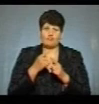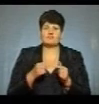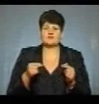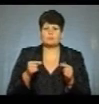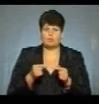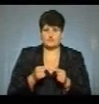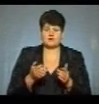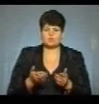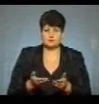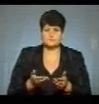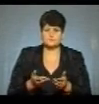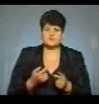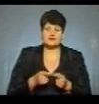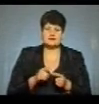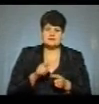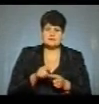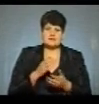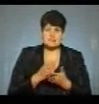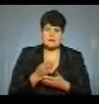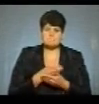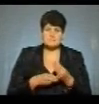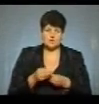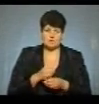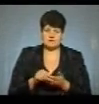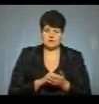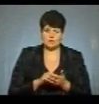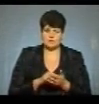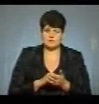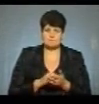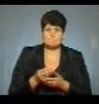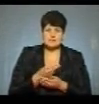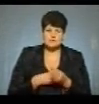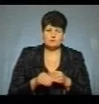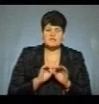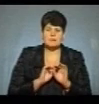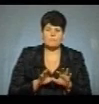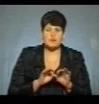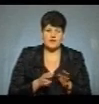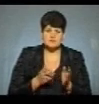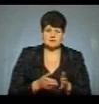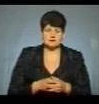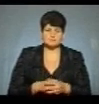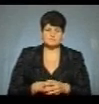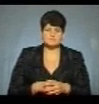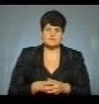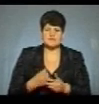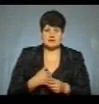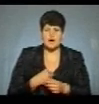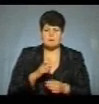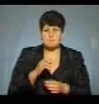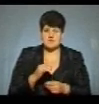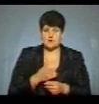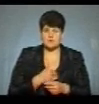Відповідно, це є підроблений документ, підроблені пояснення. Я би хотів,